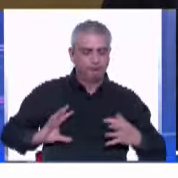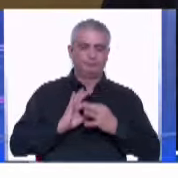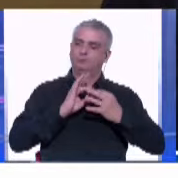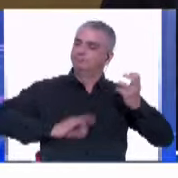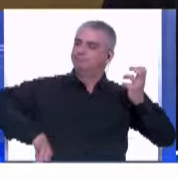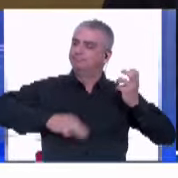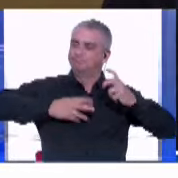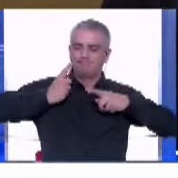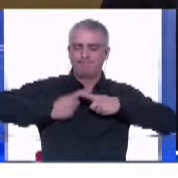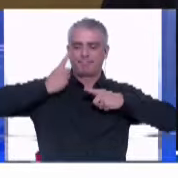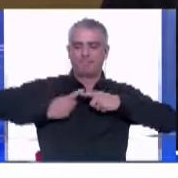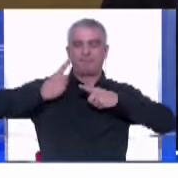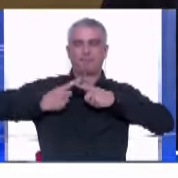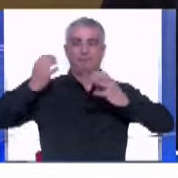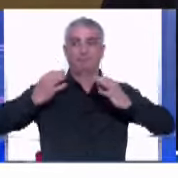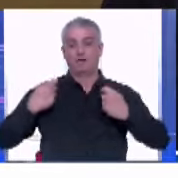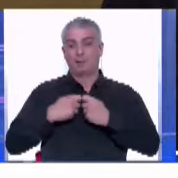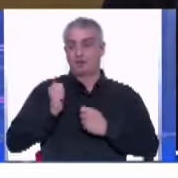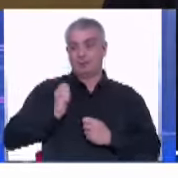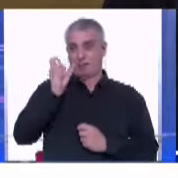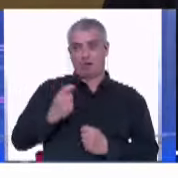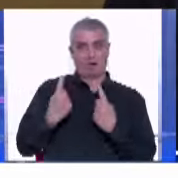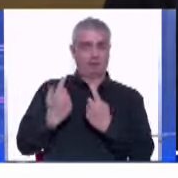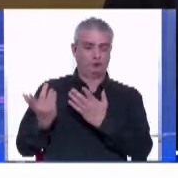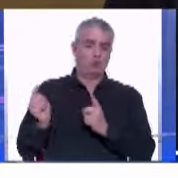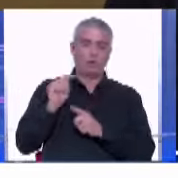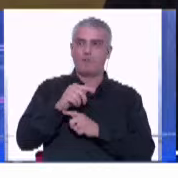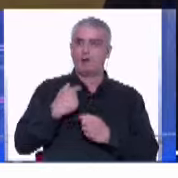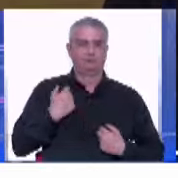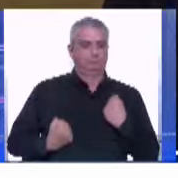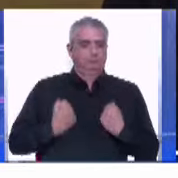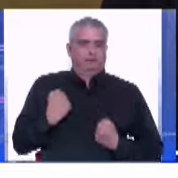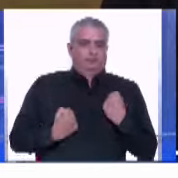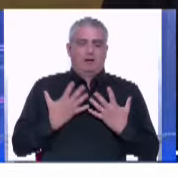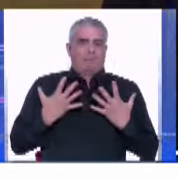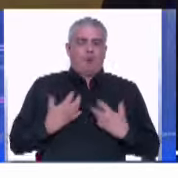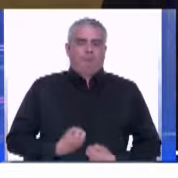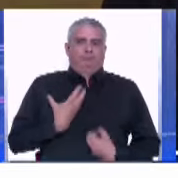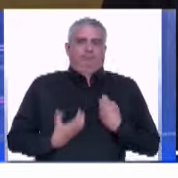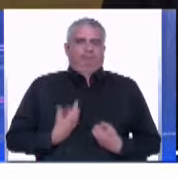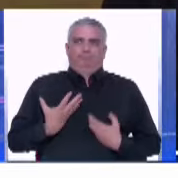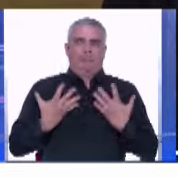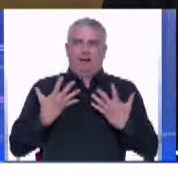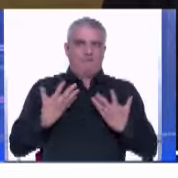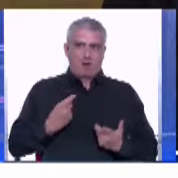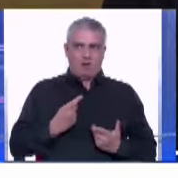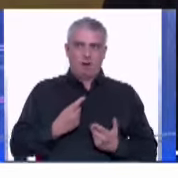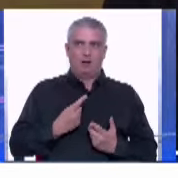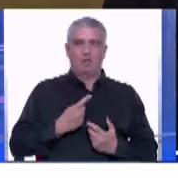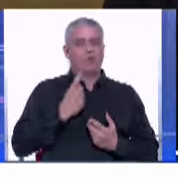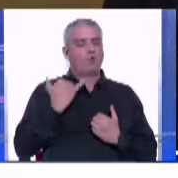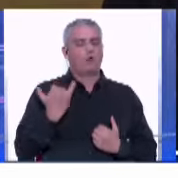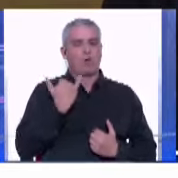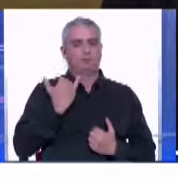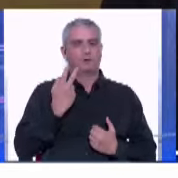היטב. ועכשיו לגבי הלוחם, הלוחם מגיע עם אדרנלין גבוה, הוא כל